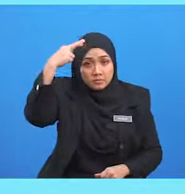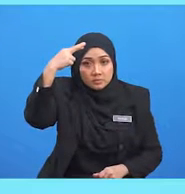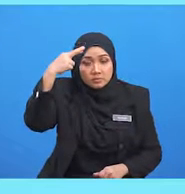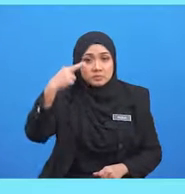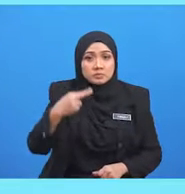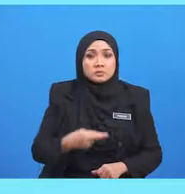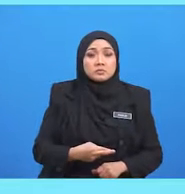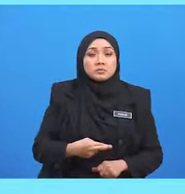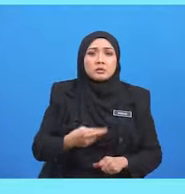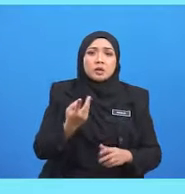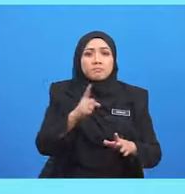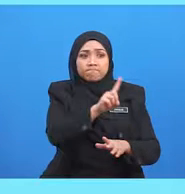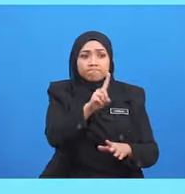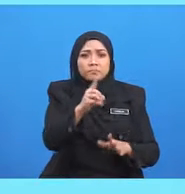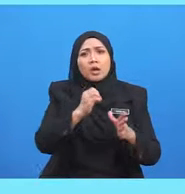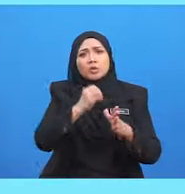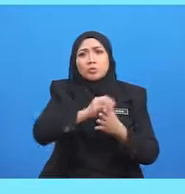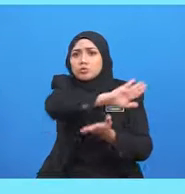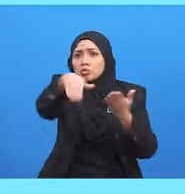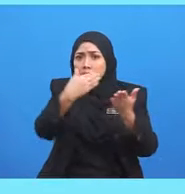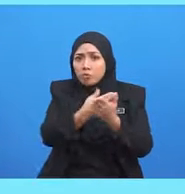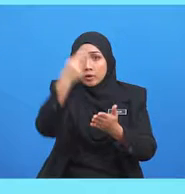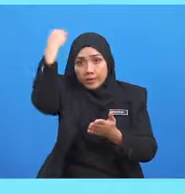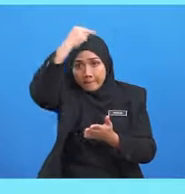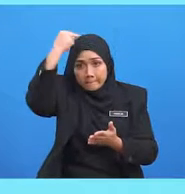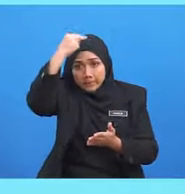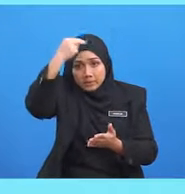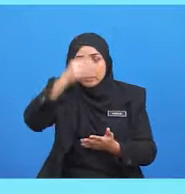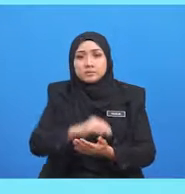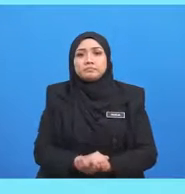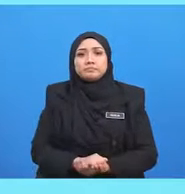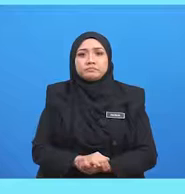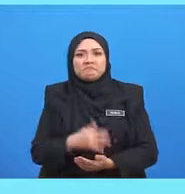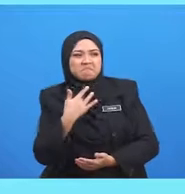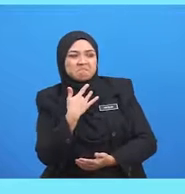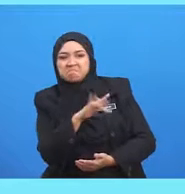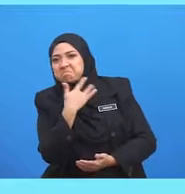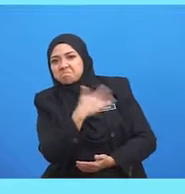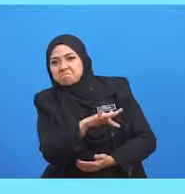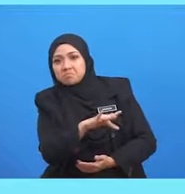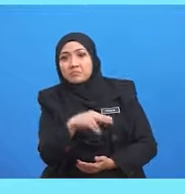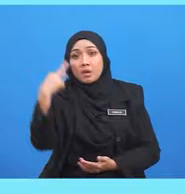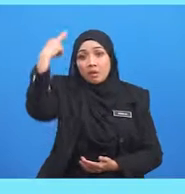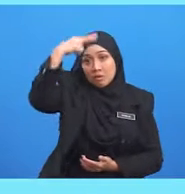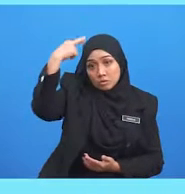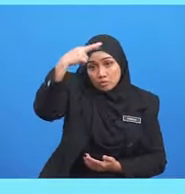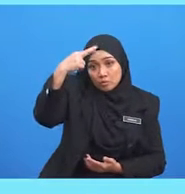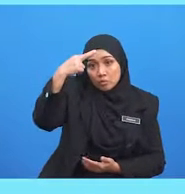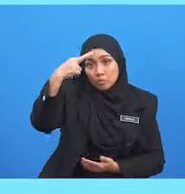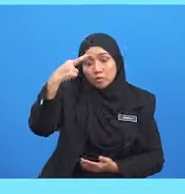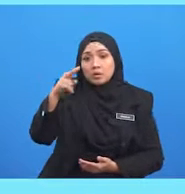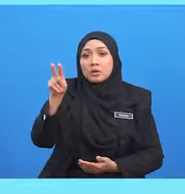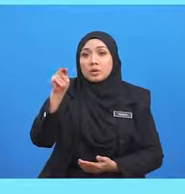kerasulan salah seorang atau semua nabi dan rasul, mengingkari kerasulan Nabi